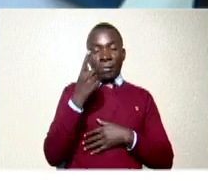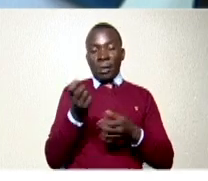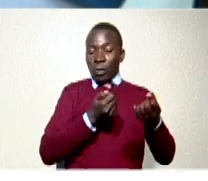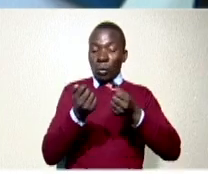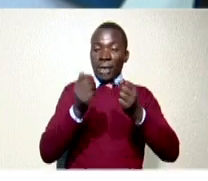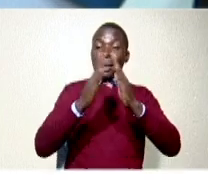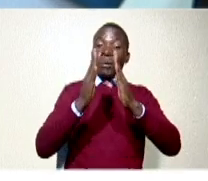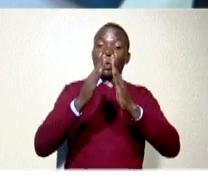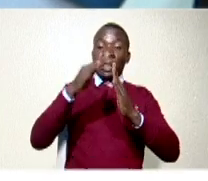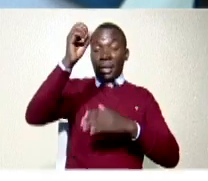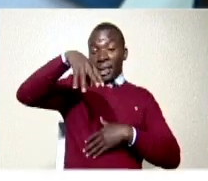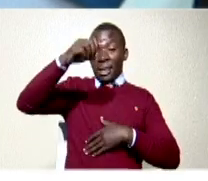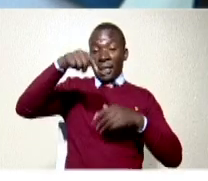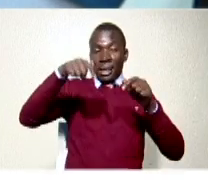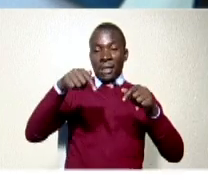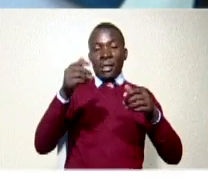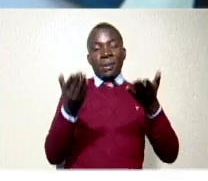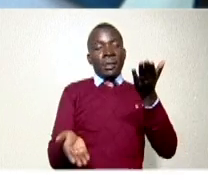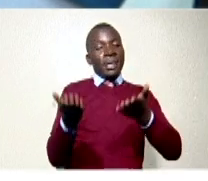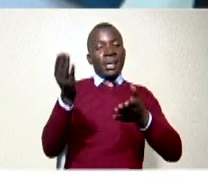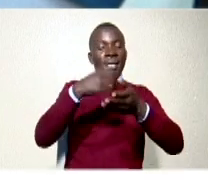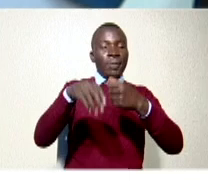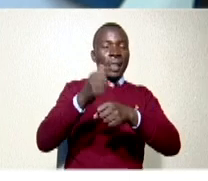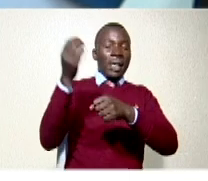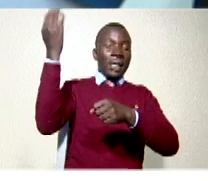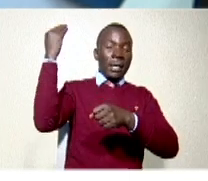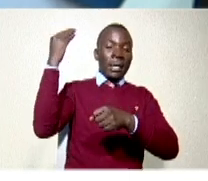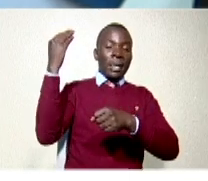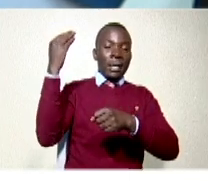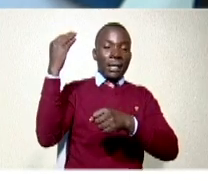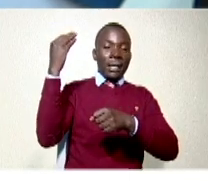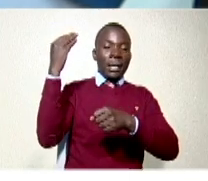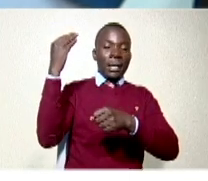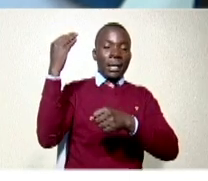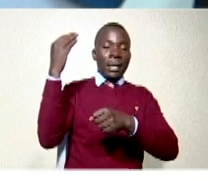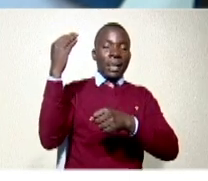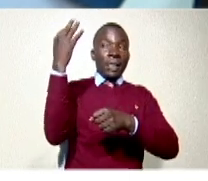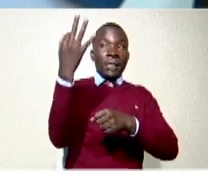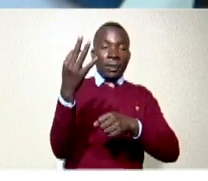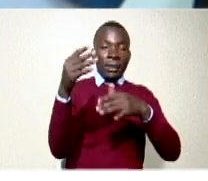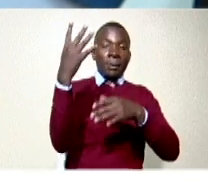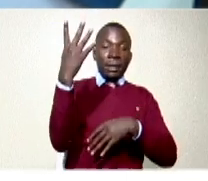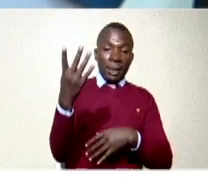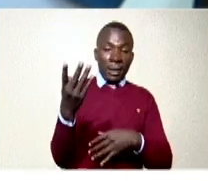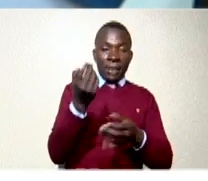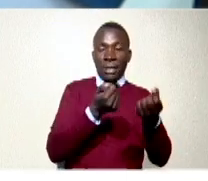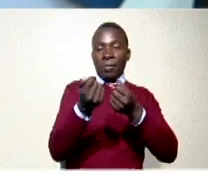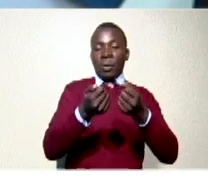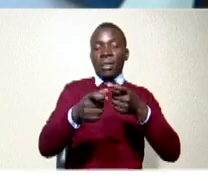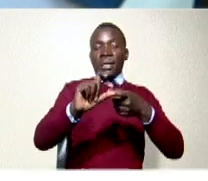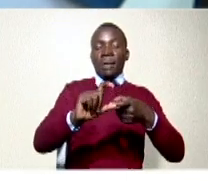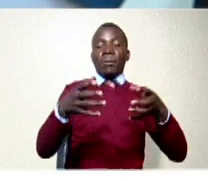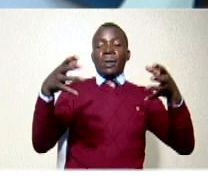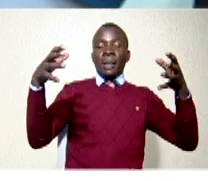hano uzijyanye n'imyaka 3-4 iri inyuma, imodoka zarazamutse zabaye nyinshi. Uko ziba nyinshi niko ibikomoka kuri